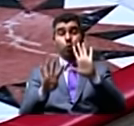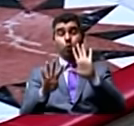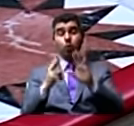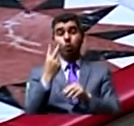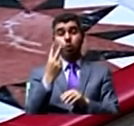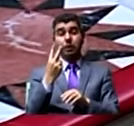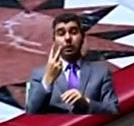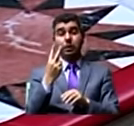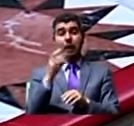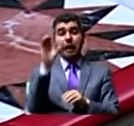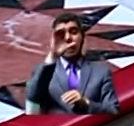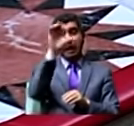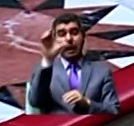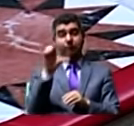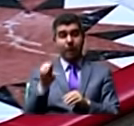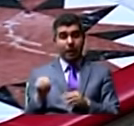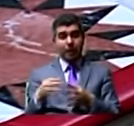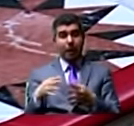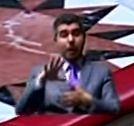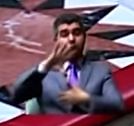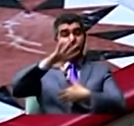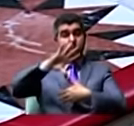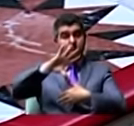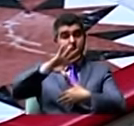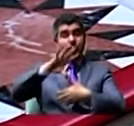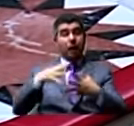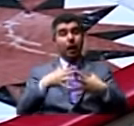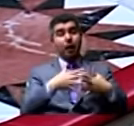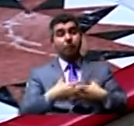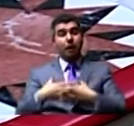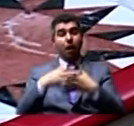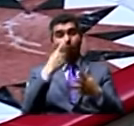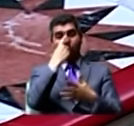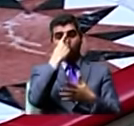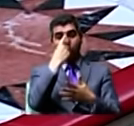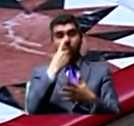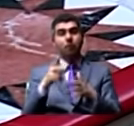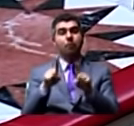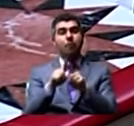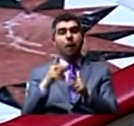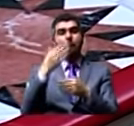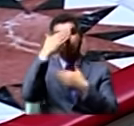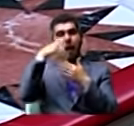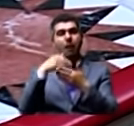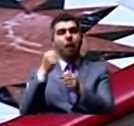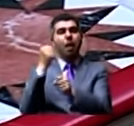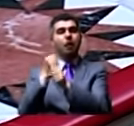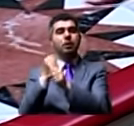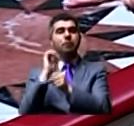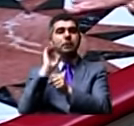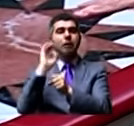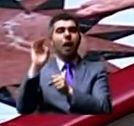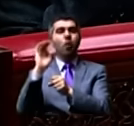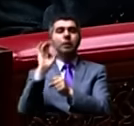جنوب افريقيا، الولايات المتحده، كندا، الدول الاوروبيه حتى الهند. بشكون؟ المغاربه اللي عندنا تمايا. المغربي تيبقى مغربي